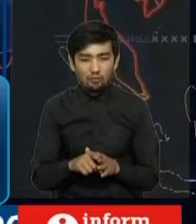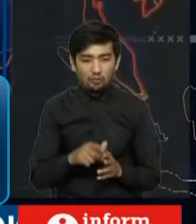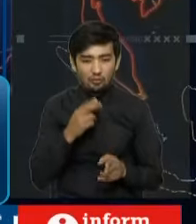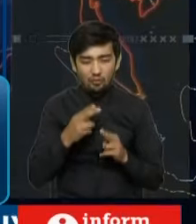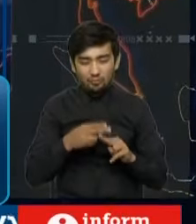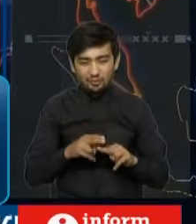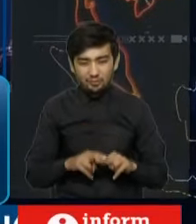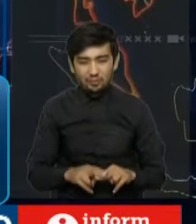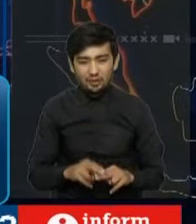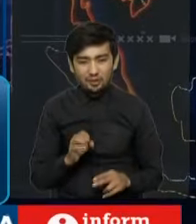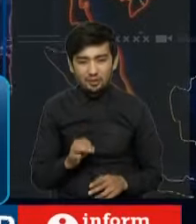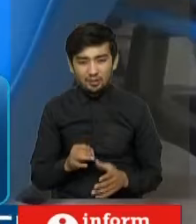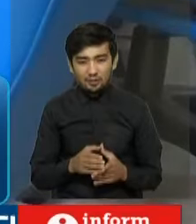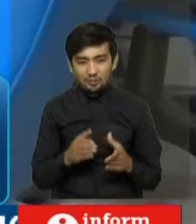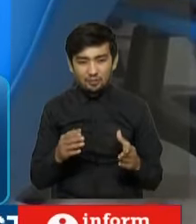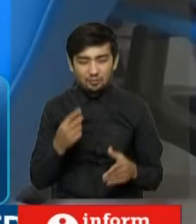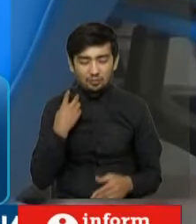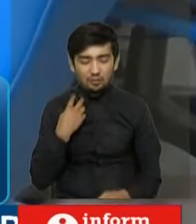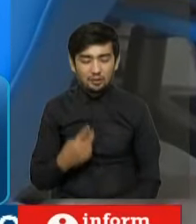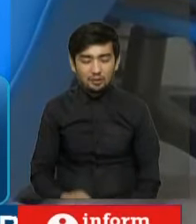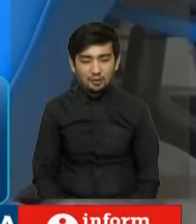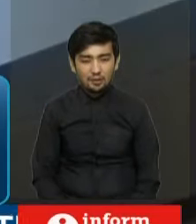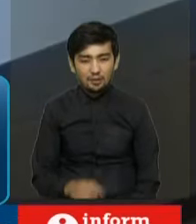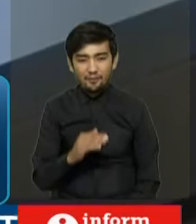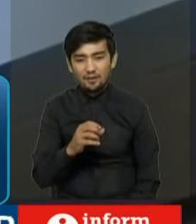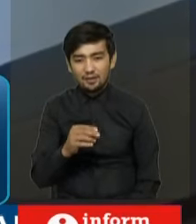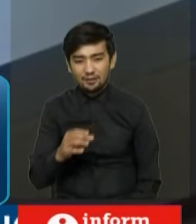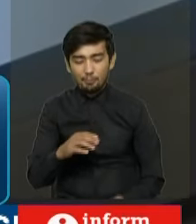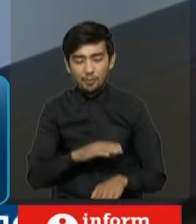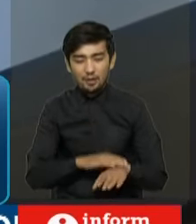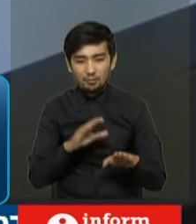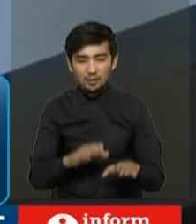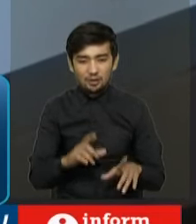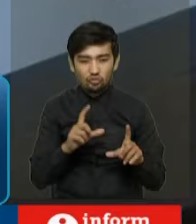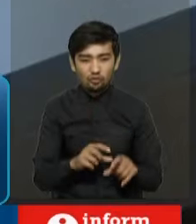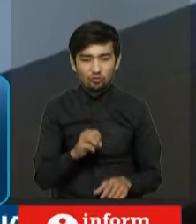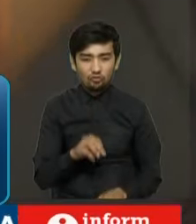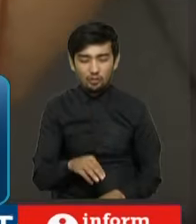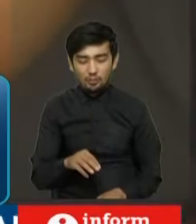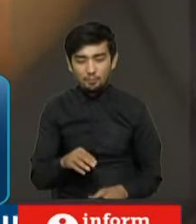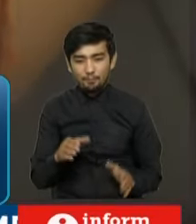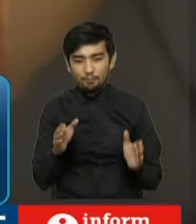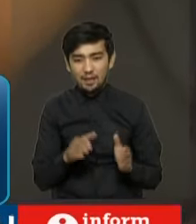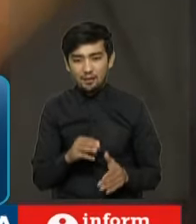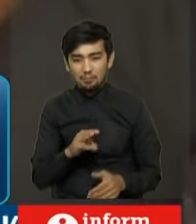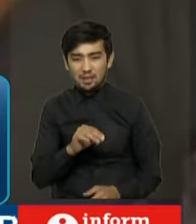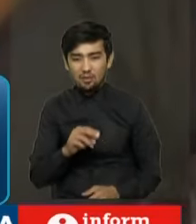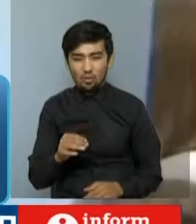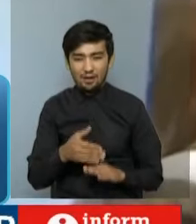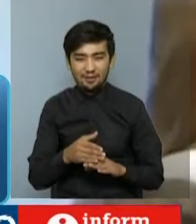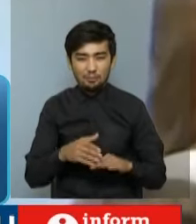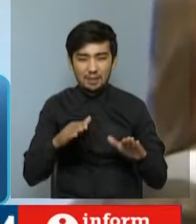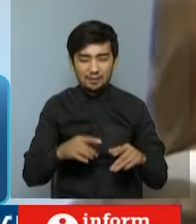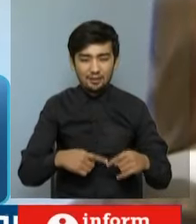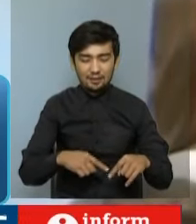соответственно, и больше просроченных задолженностей. При этом финансирование в банках дешевле, чем в микрокредитных организациях, но из-за упрощенных